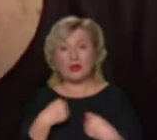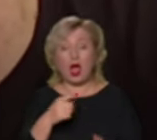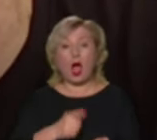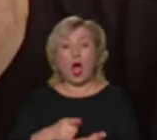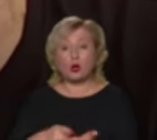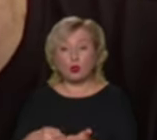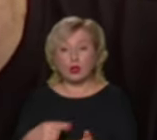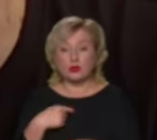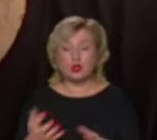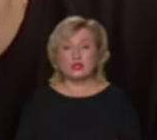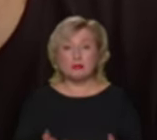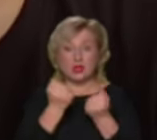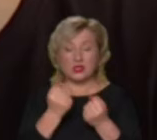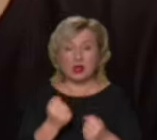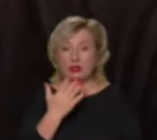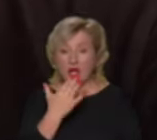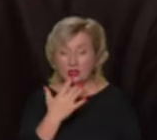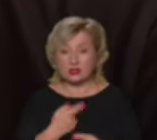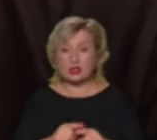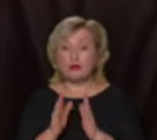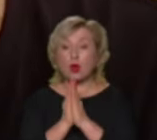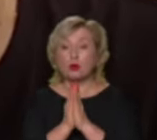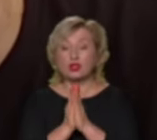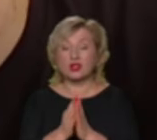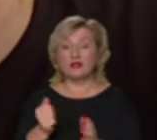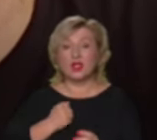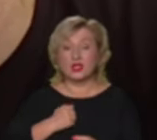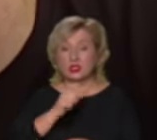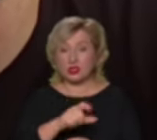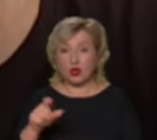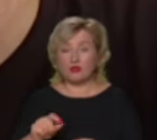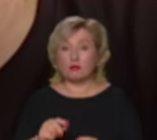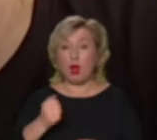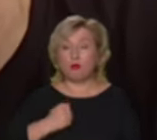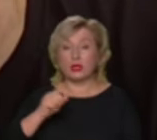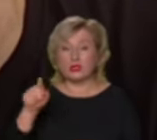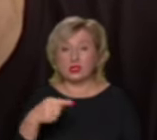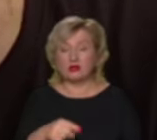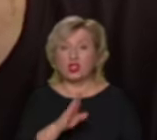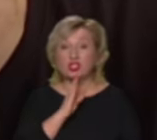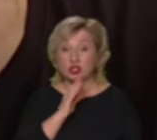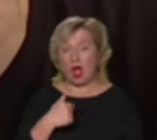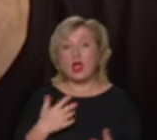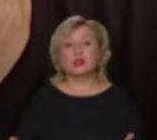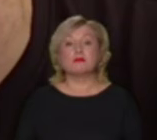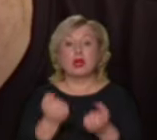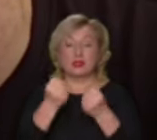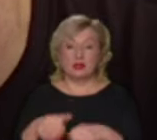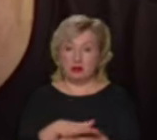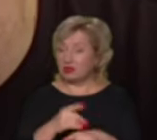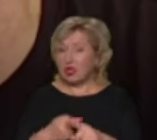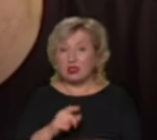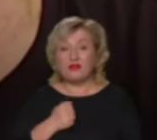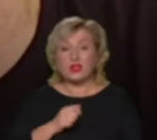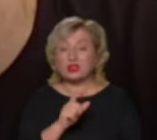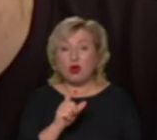такий спаситель нації. Що це попросили військові мобілізовувати жінок, а я спаситель нації. Ні, це не військові попросили. Я